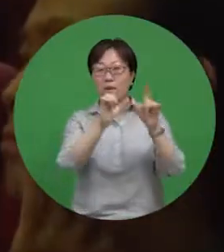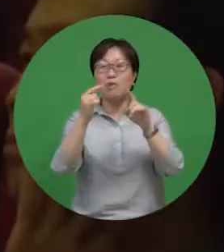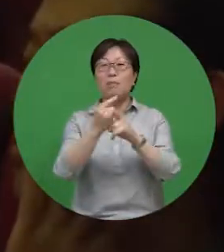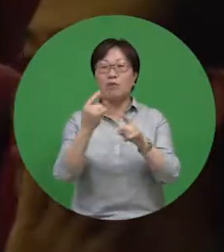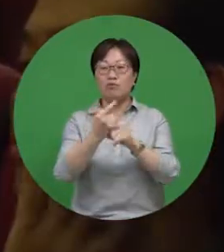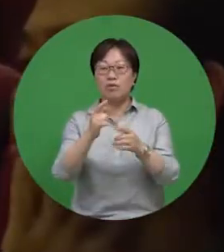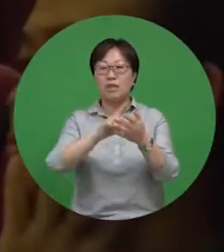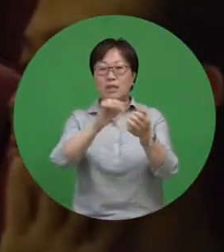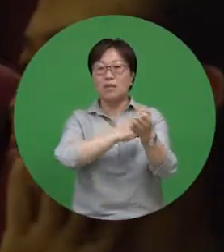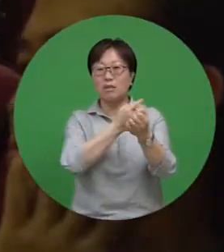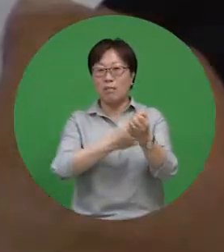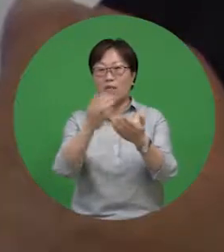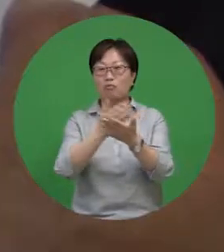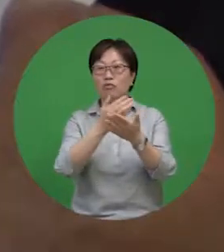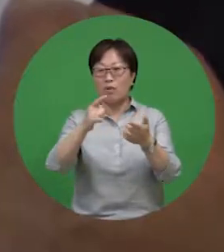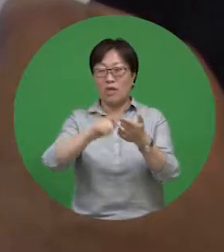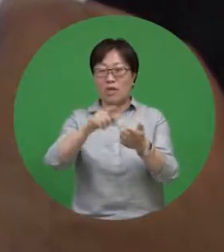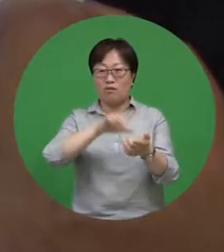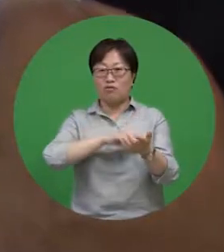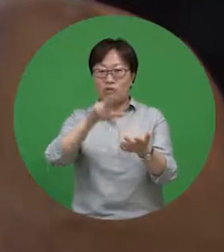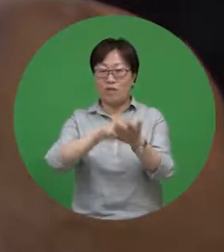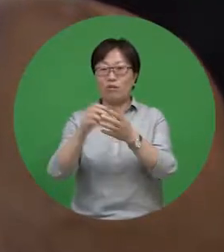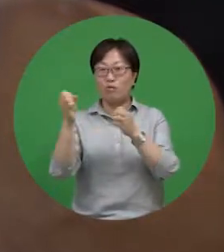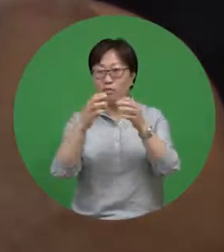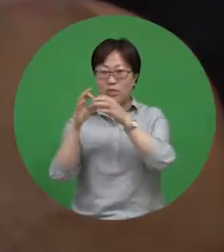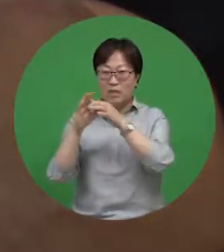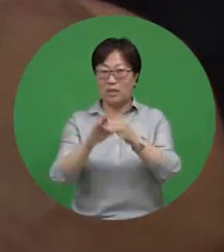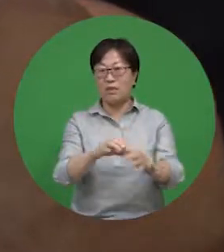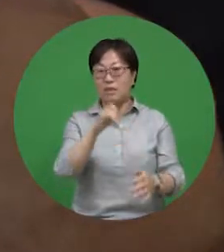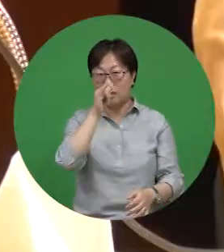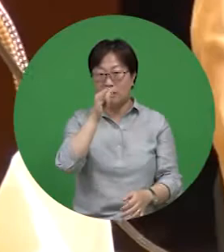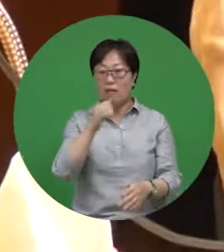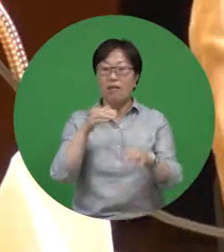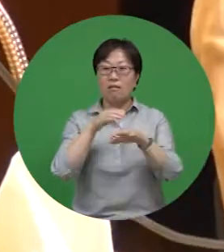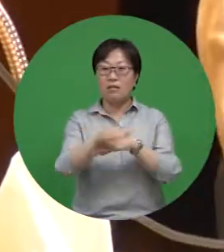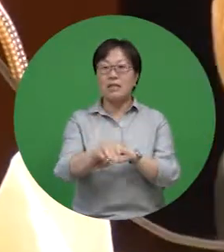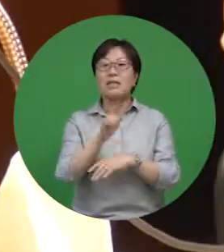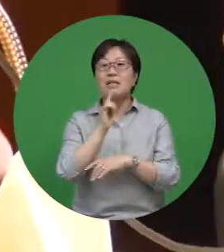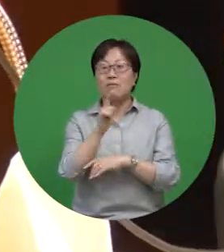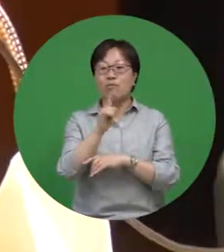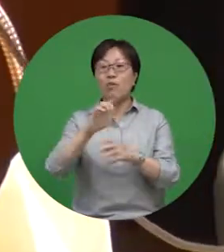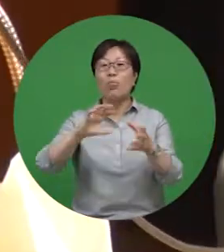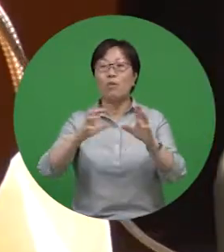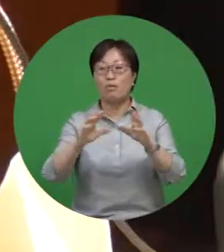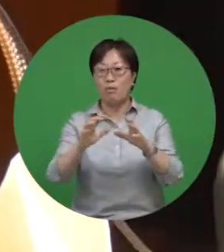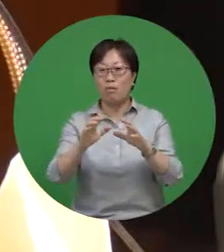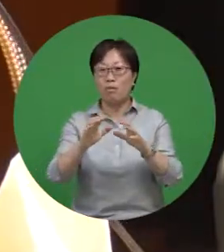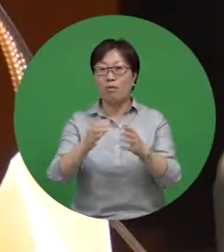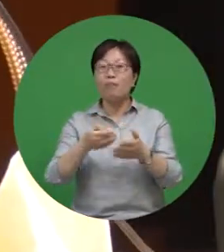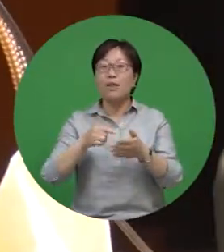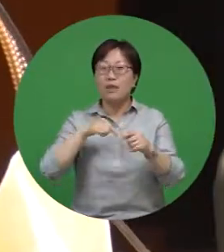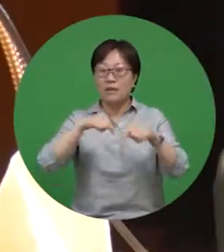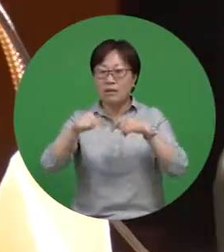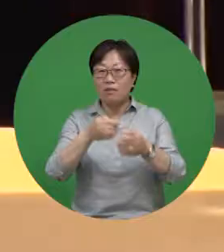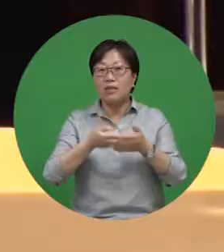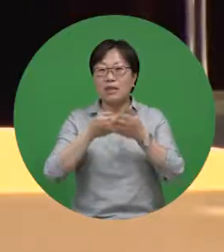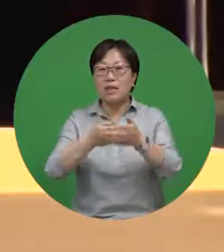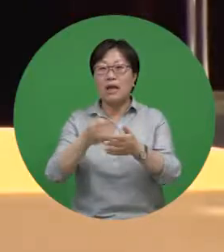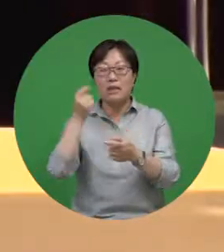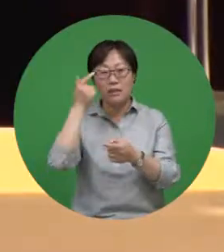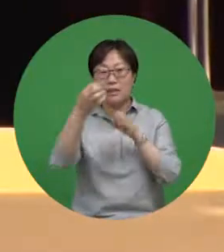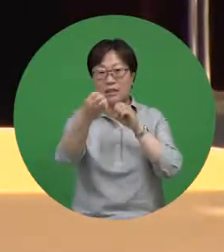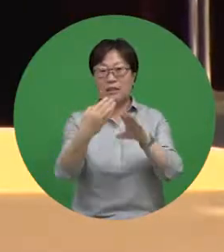시민의 삶을 바꾸는 지방분권을 주제로 토크쇼를 이어갔는데요. 형식은 입론과 토론, 정책